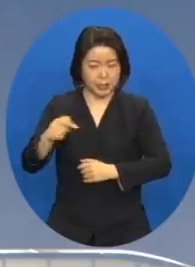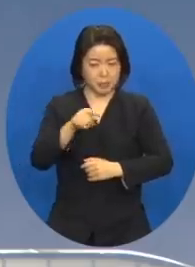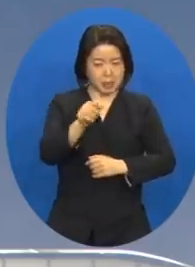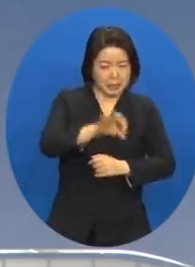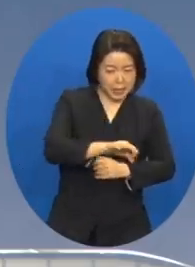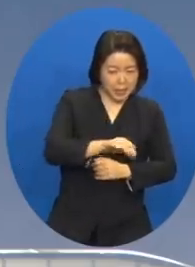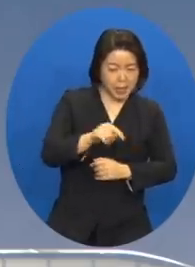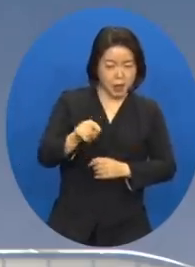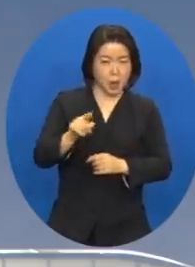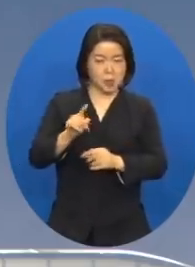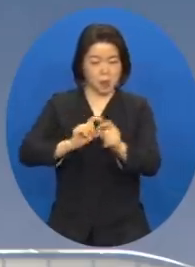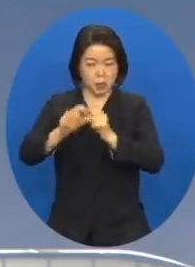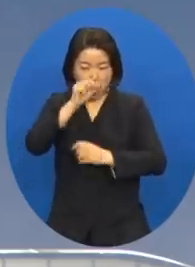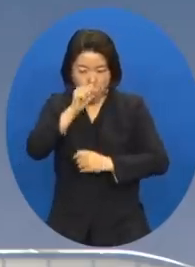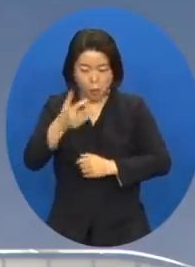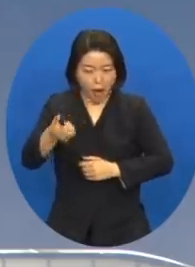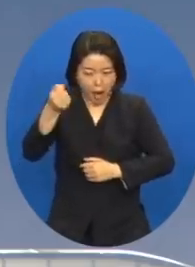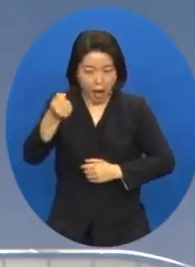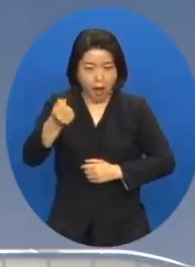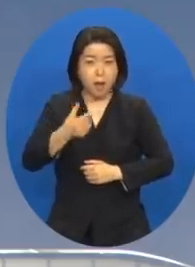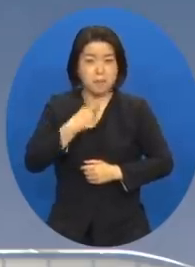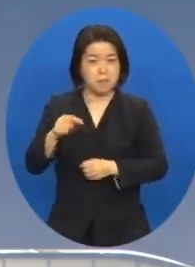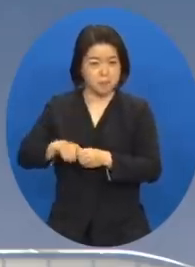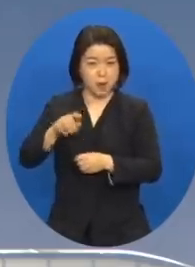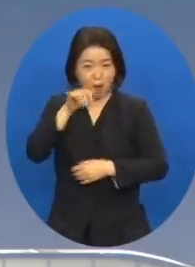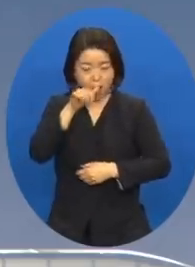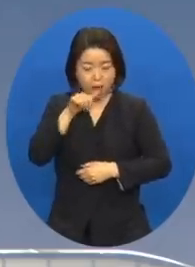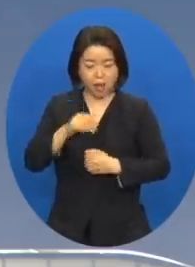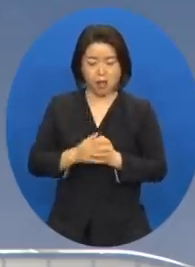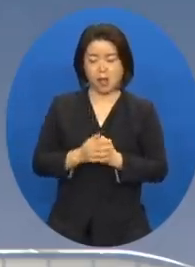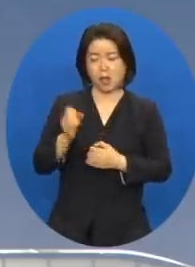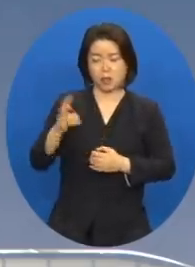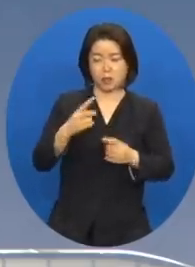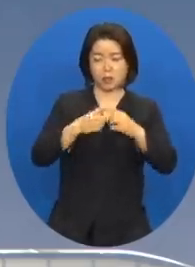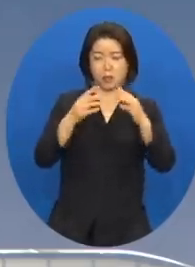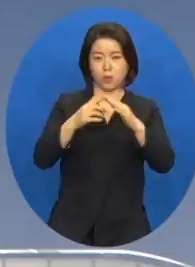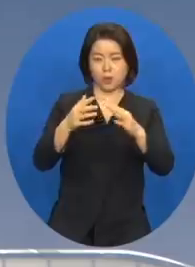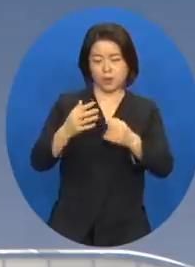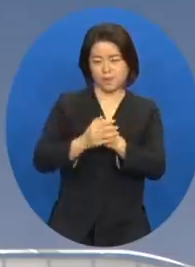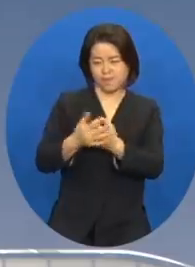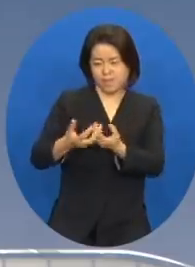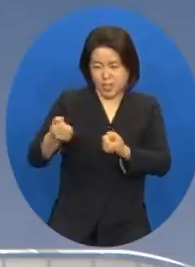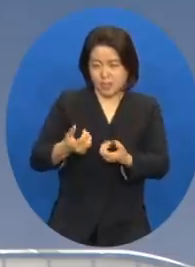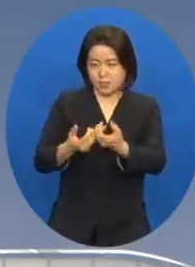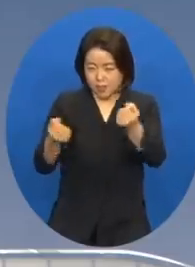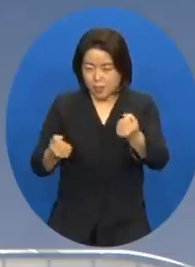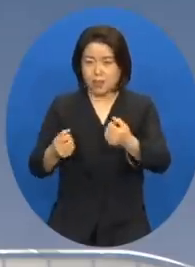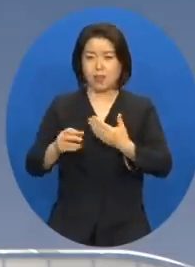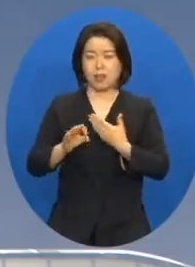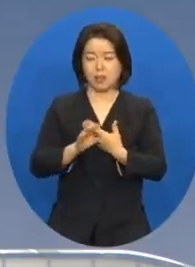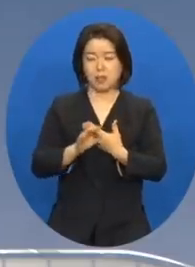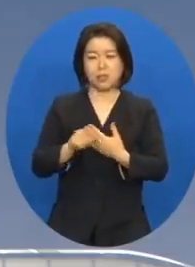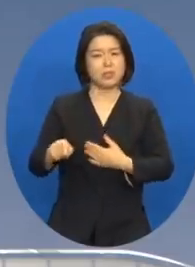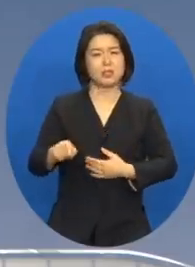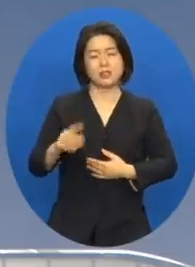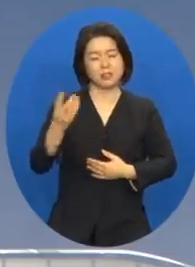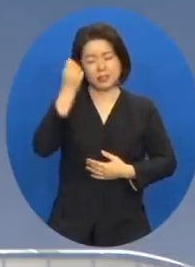은사를 받으려고 하고 교회가 그것 때문에 서로 분열되고 갈라지면 성령의 은사가